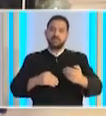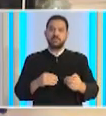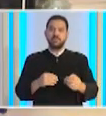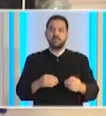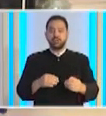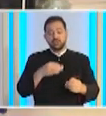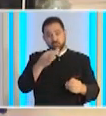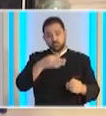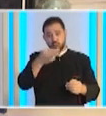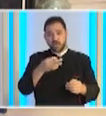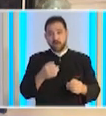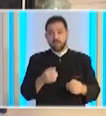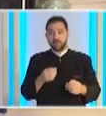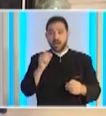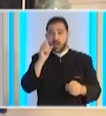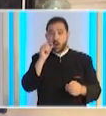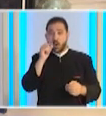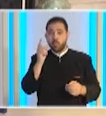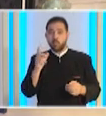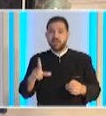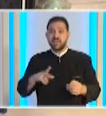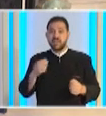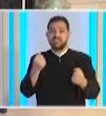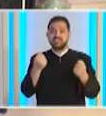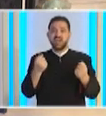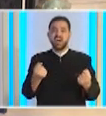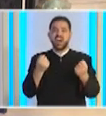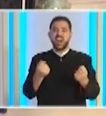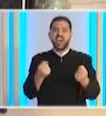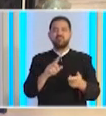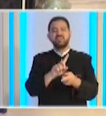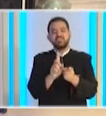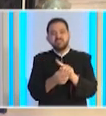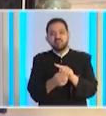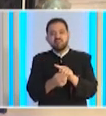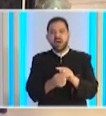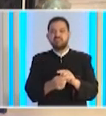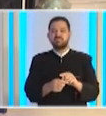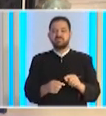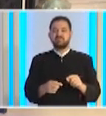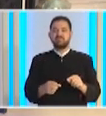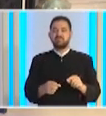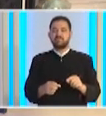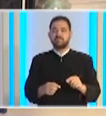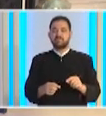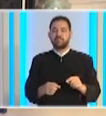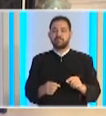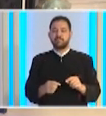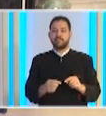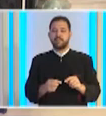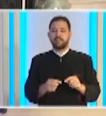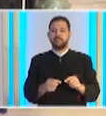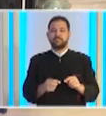el susținea în mod paradoxal și că omul este greu de schimbat sau aproape imposibil atunci când în dialogul